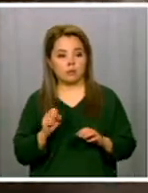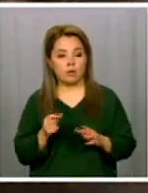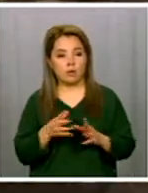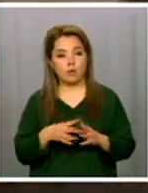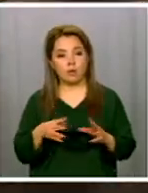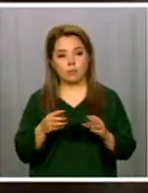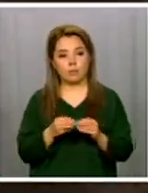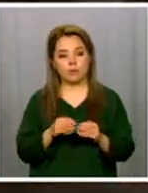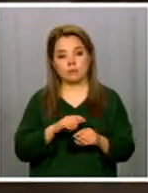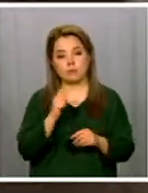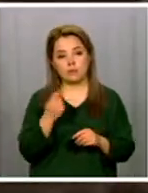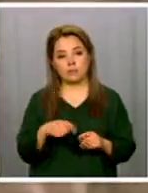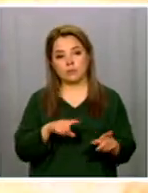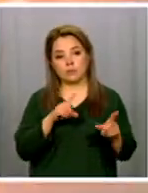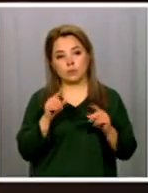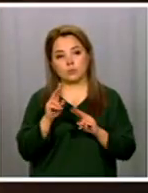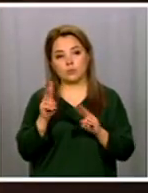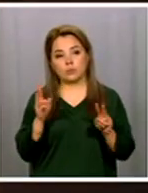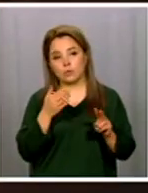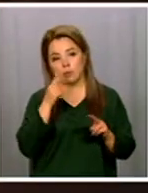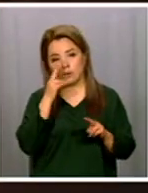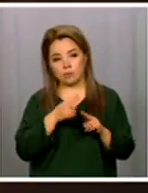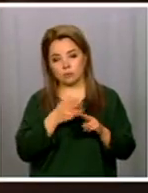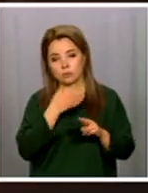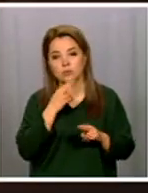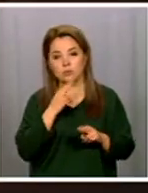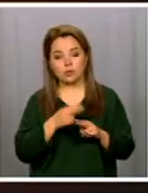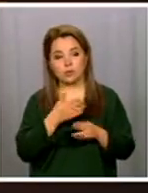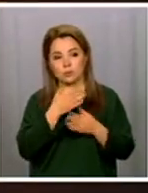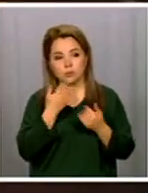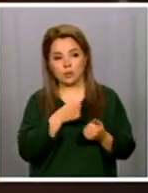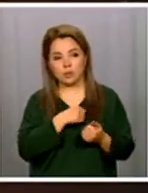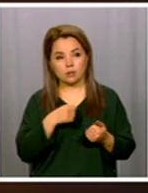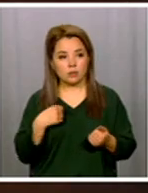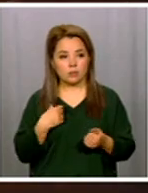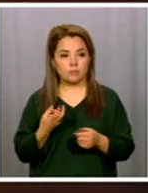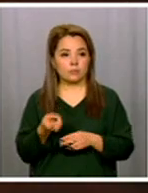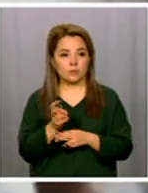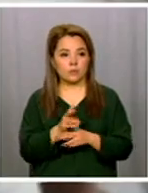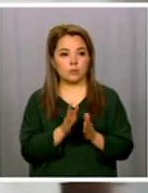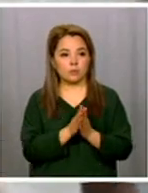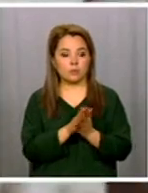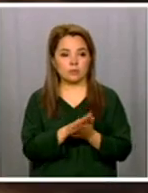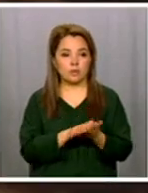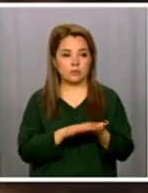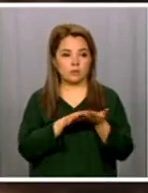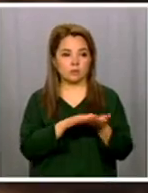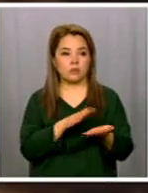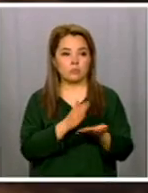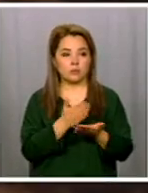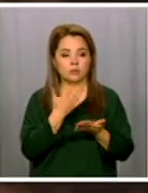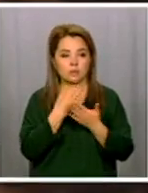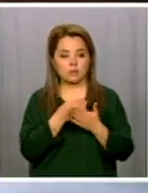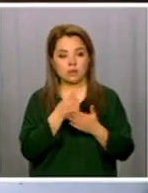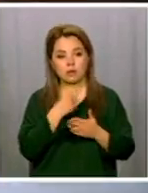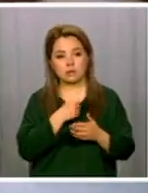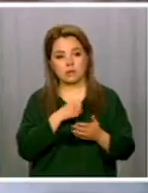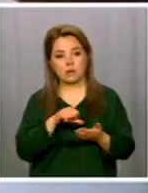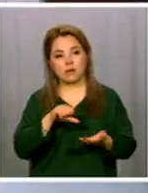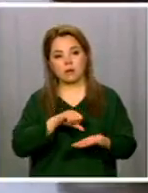«Отбасымыздан майданға жіберетін ешкім жоқ, ағам да, апам да жоқ, сондықтан өзімді жіберуді өтінемін» деп әскери комитетке өтініш